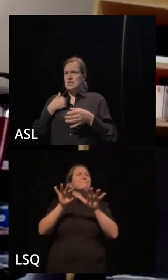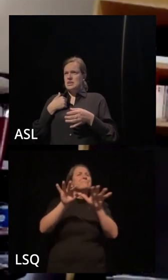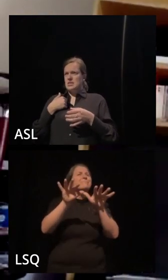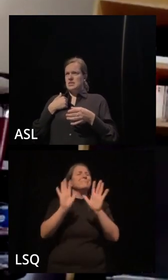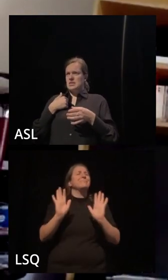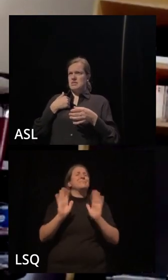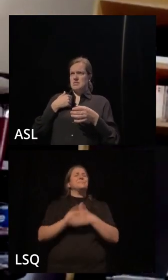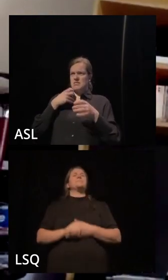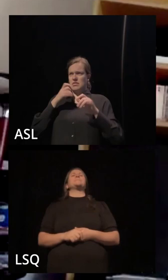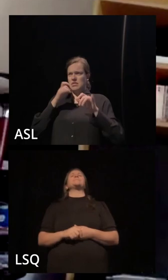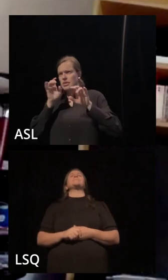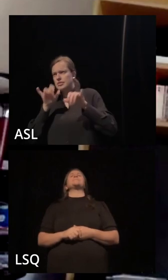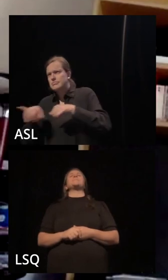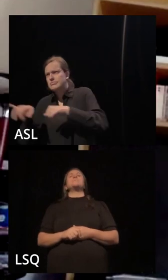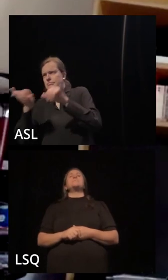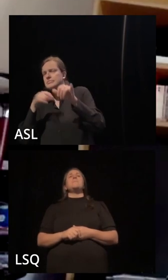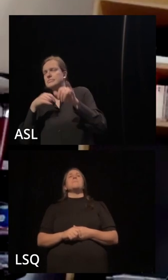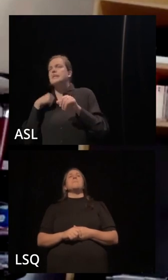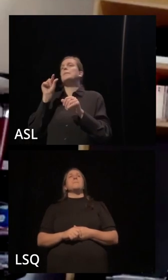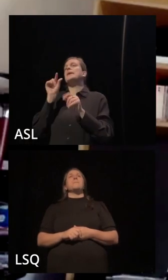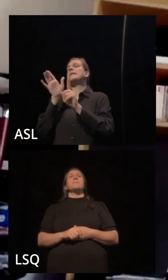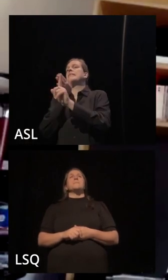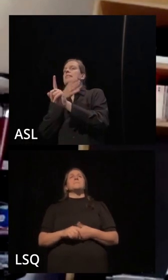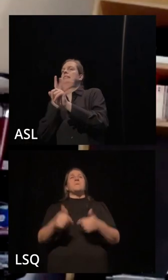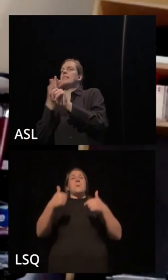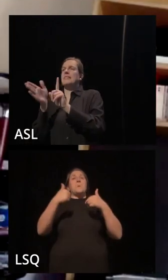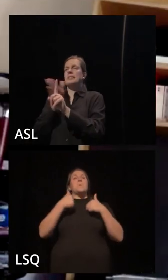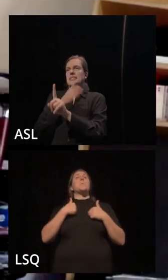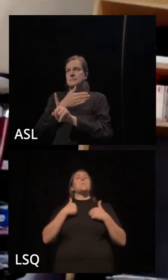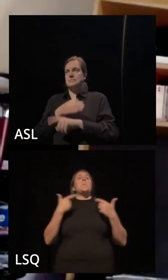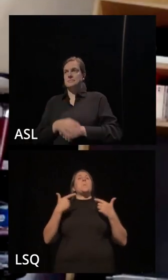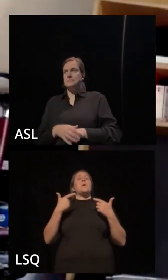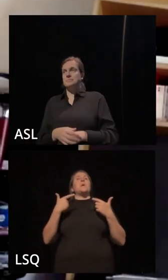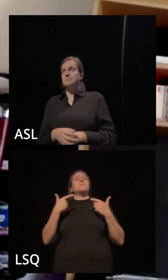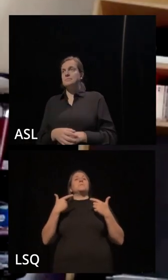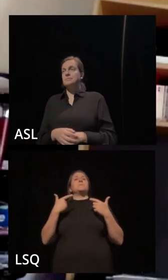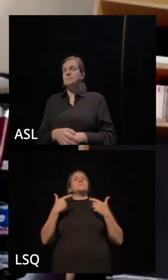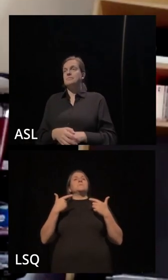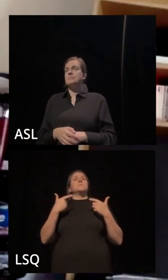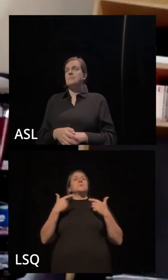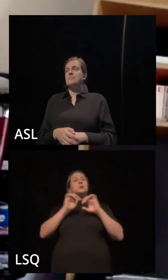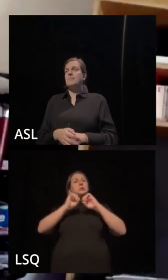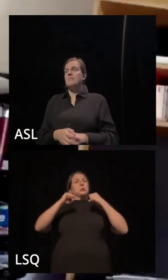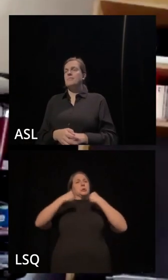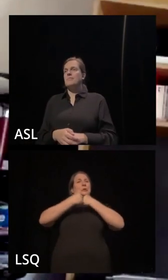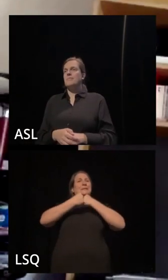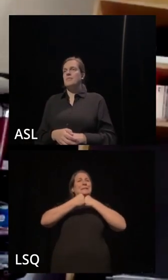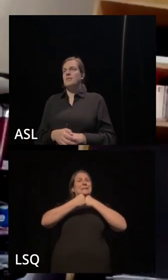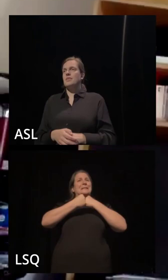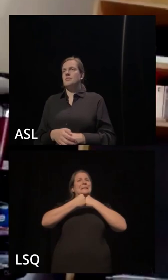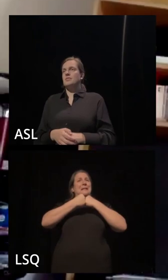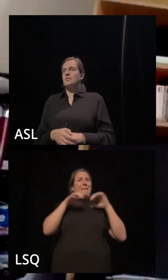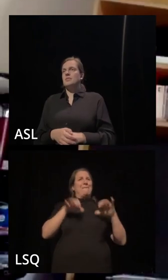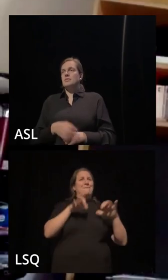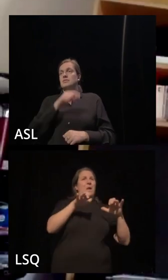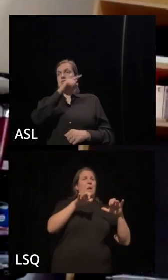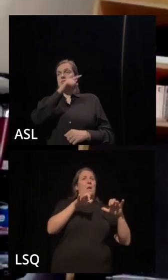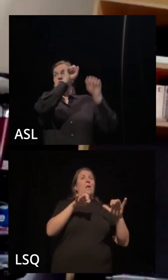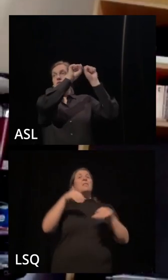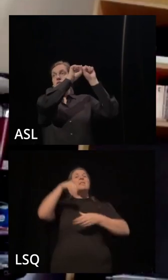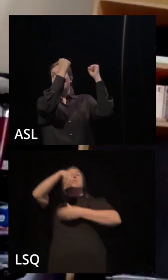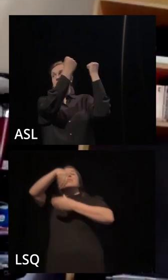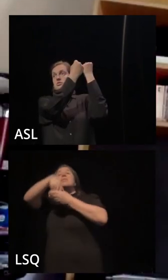Et nous sommes plutôt, nous considérons comme un acteur de la société civile, plus qu'un acteur de la participation